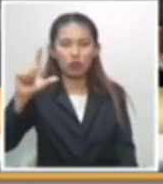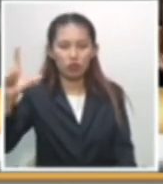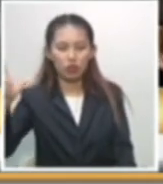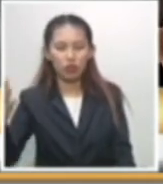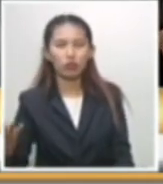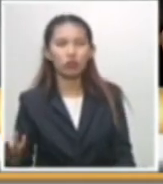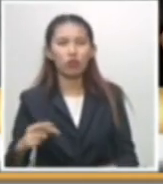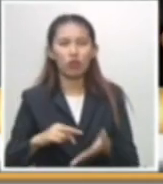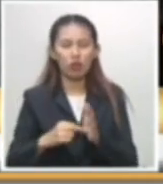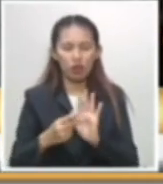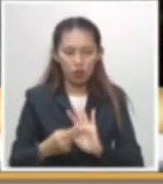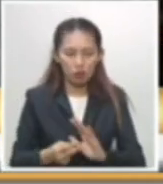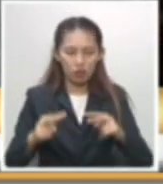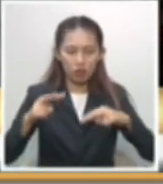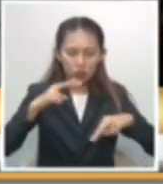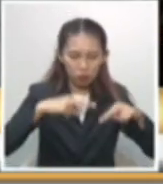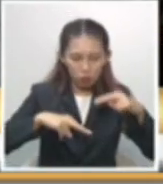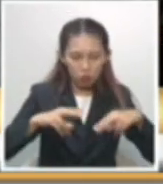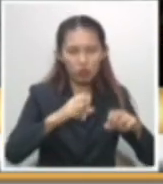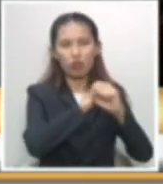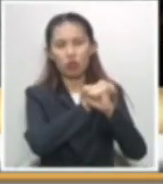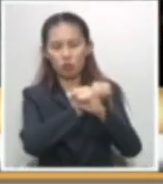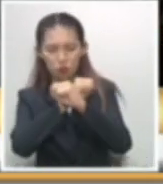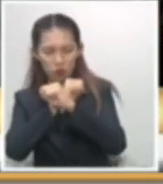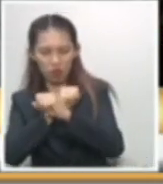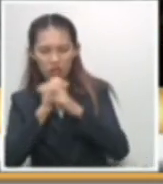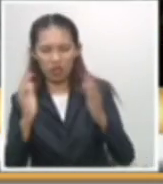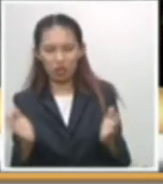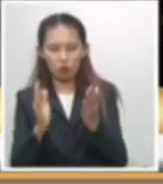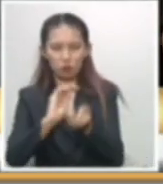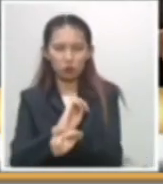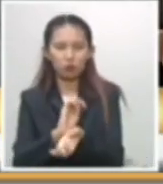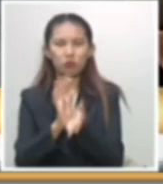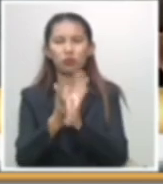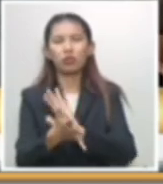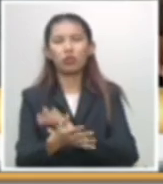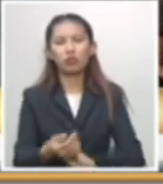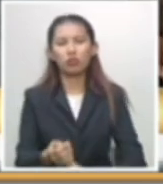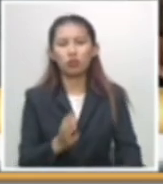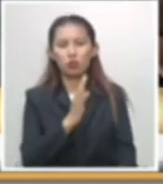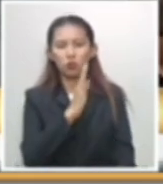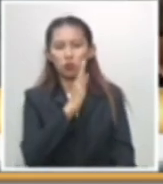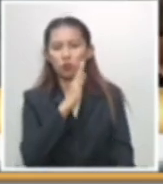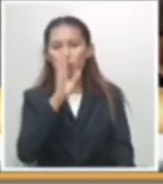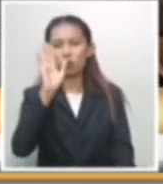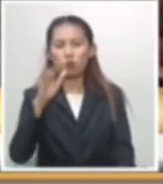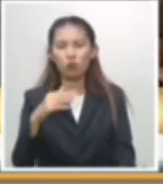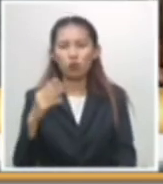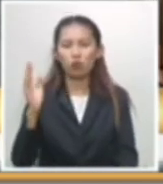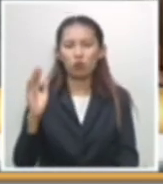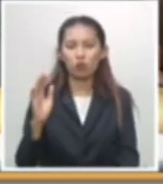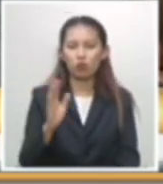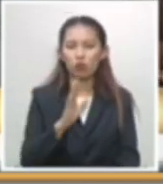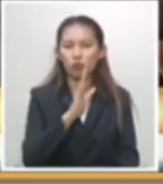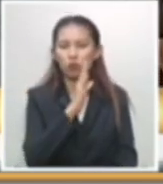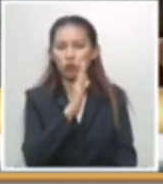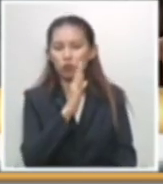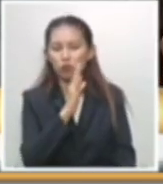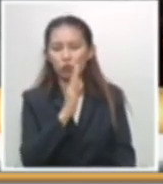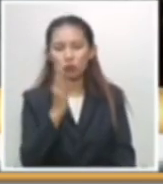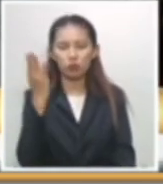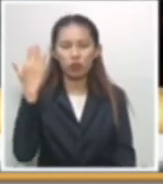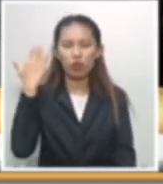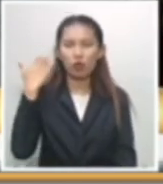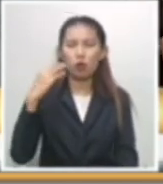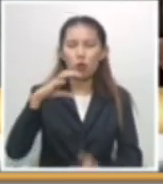องกันและปราบปรามปกติเนี่ยถ้าทางฝั่งนู้นพูดก็บอกว่าเป็นเรื่องของรัฐบาลที่แล้วยา